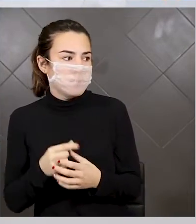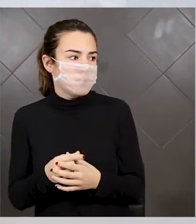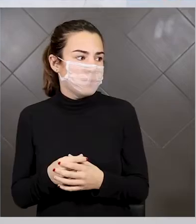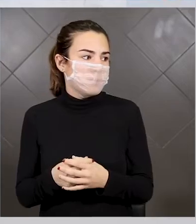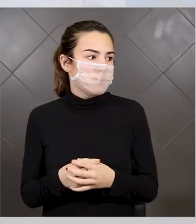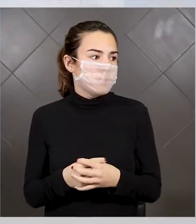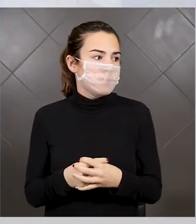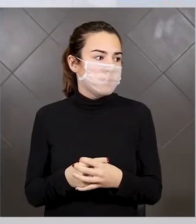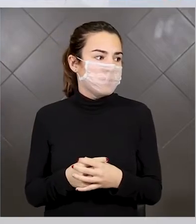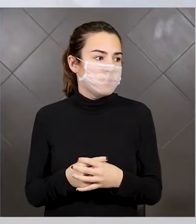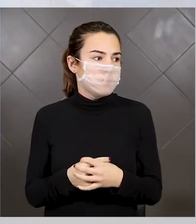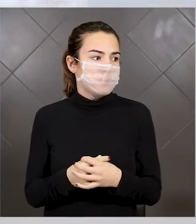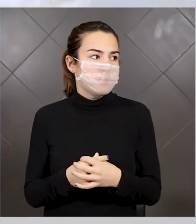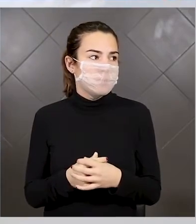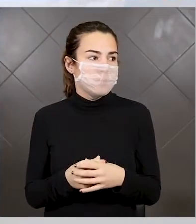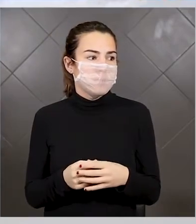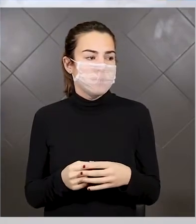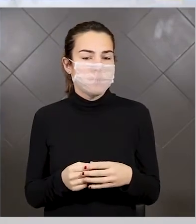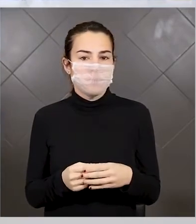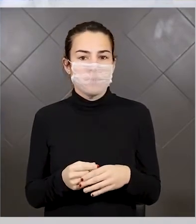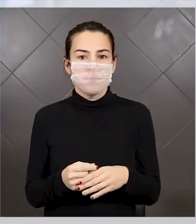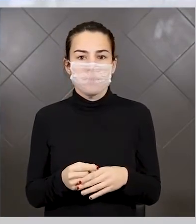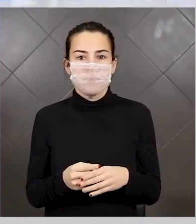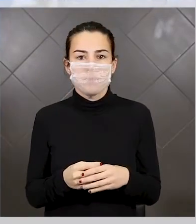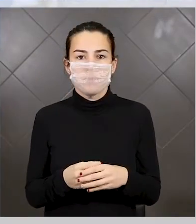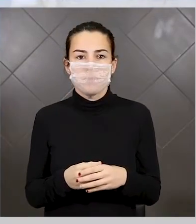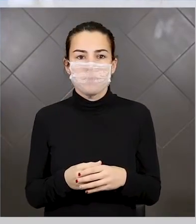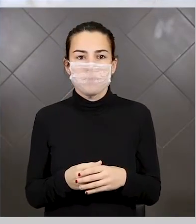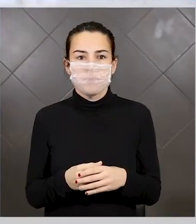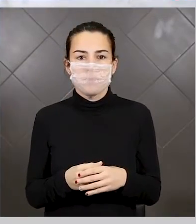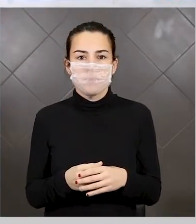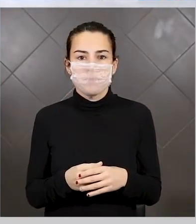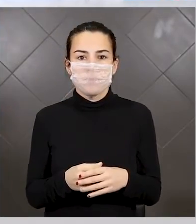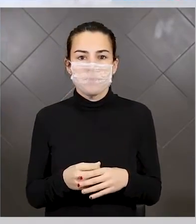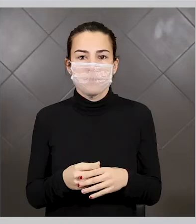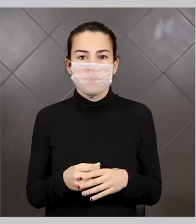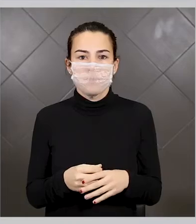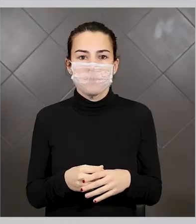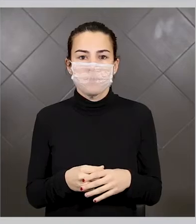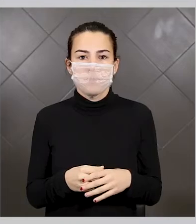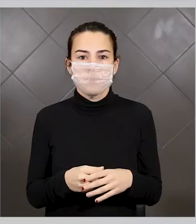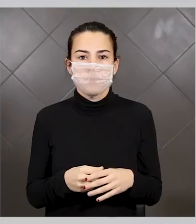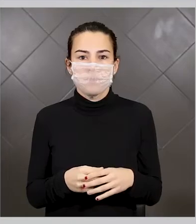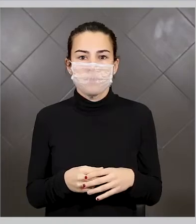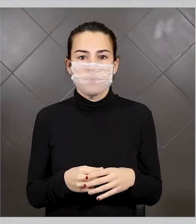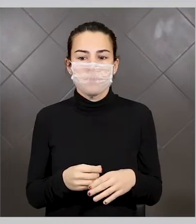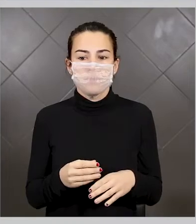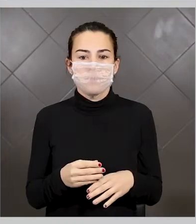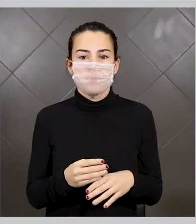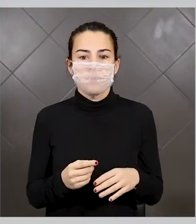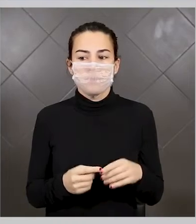per fondre la gelatina que prèviament hem hidratat amb aigua freda. Aquí ho tenim.